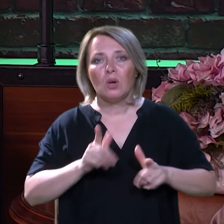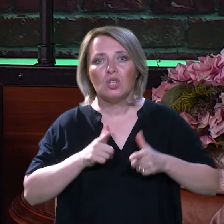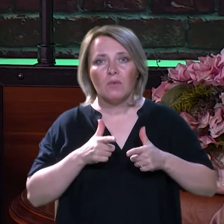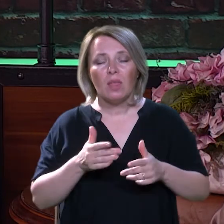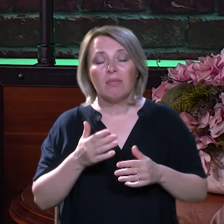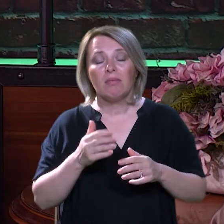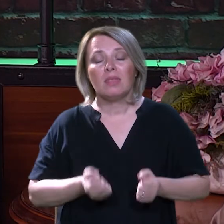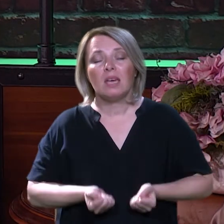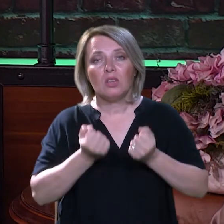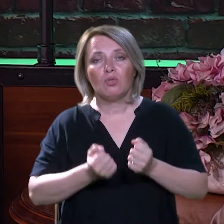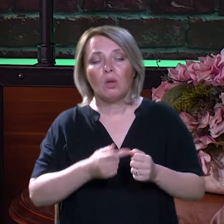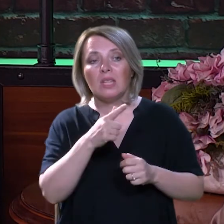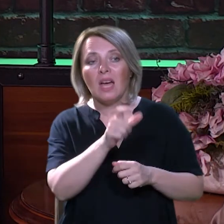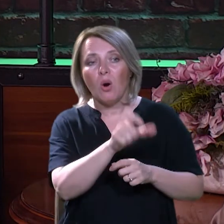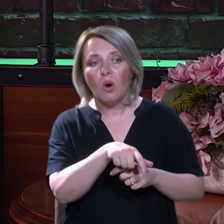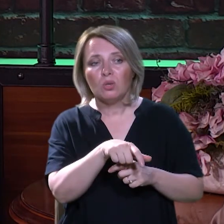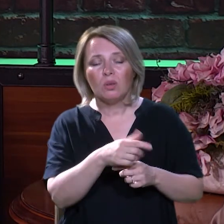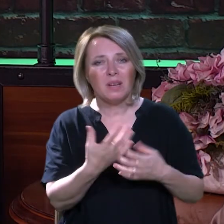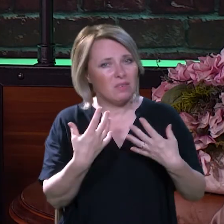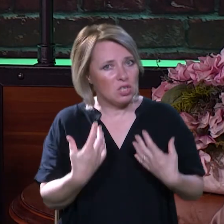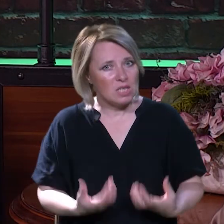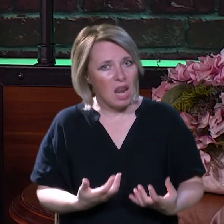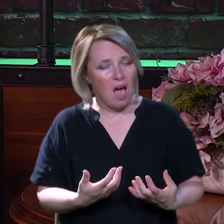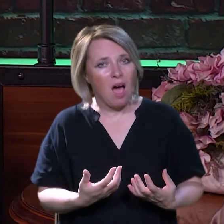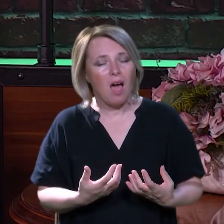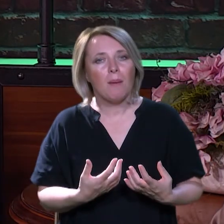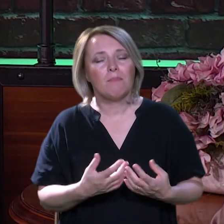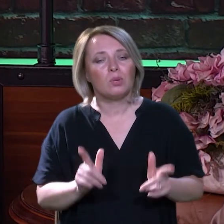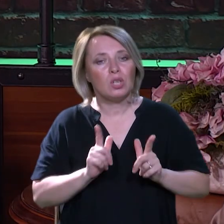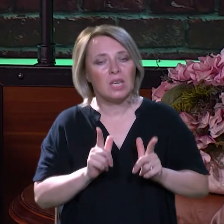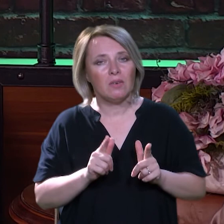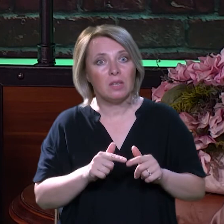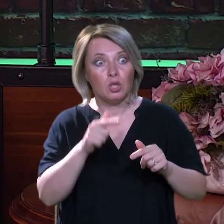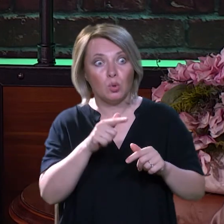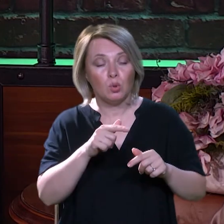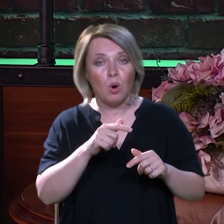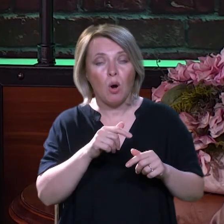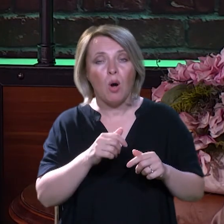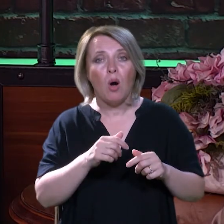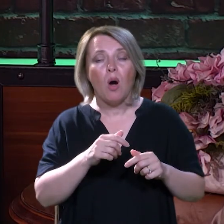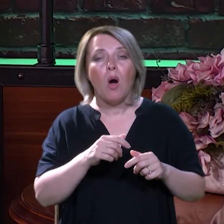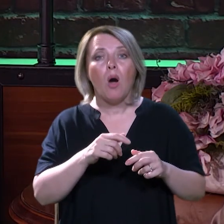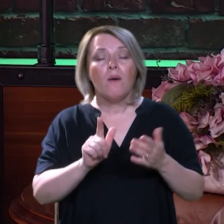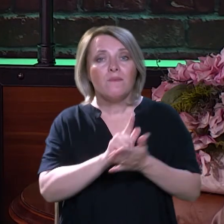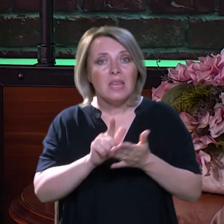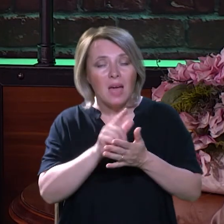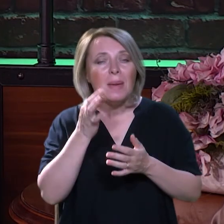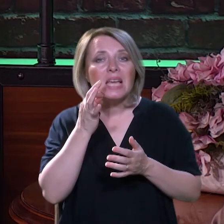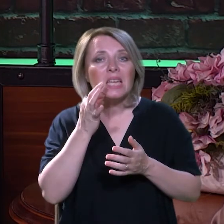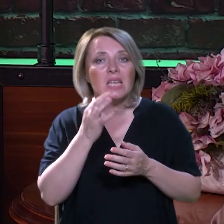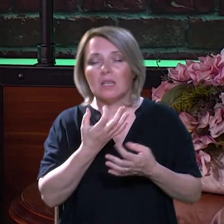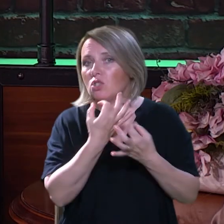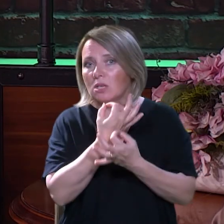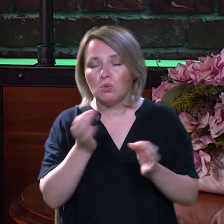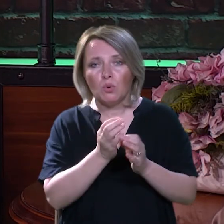Teško je od njega očekivati možda u tom trenutku kad je već slabiji i ranjiviji da će u doba još jedne krize velike i izazova za njega